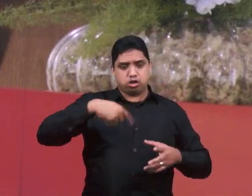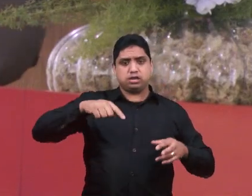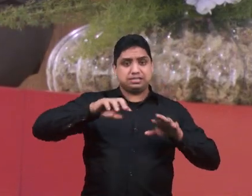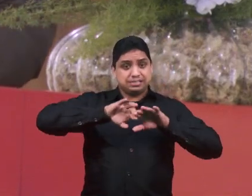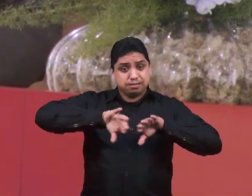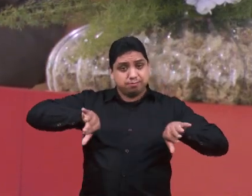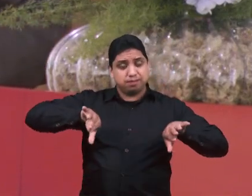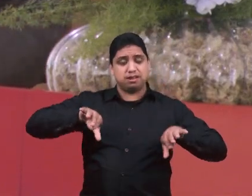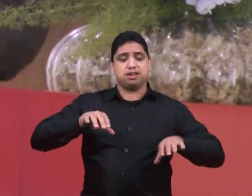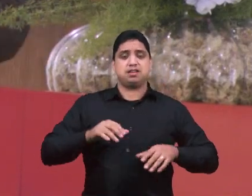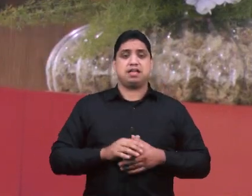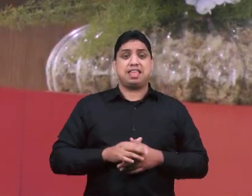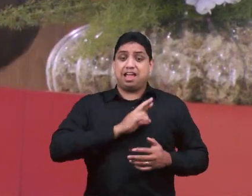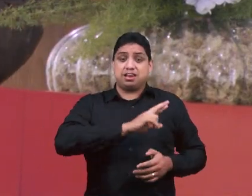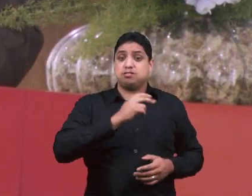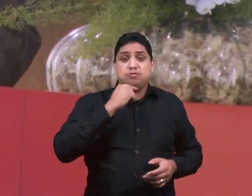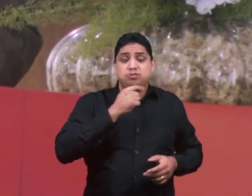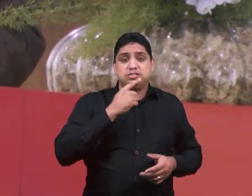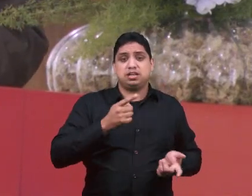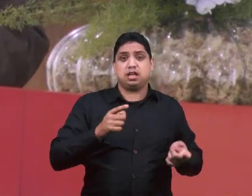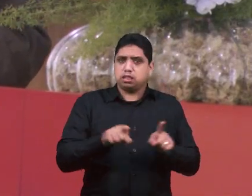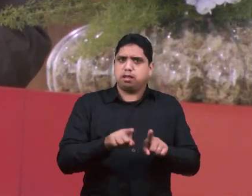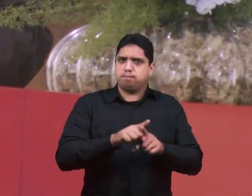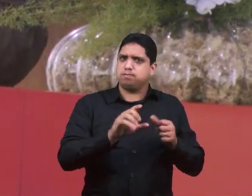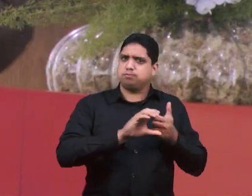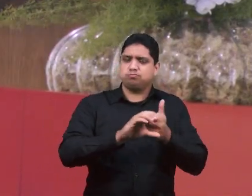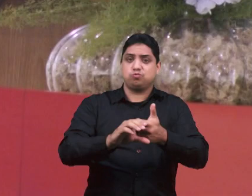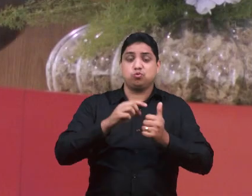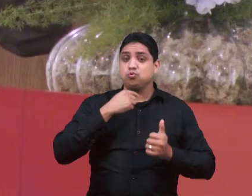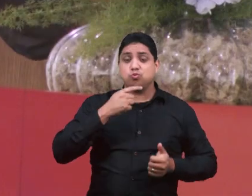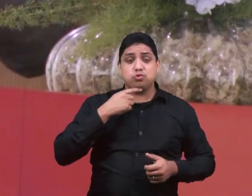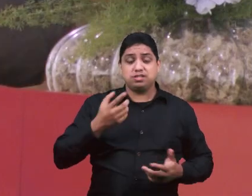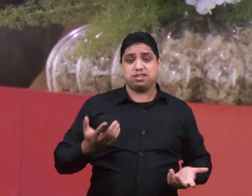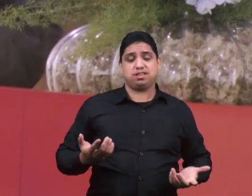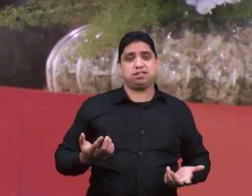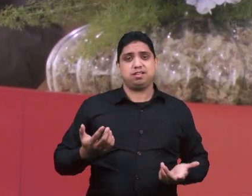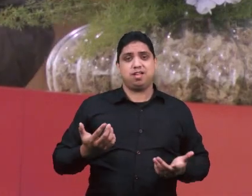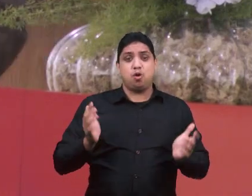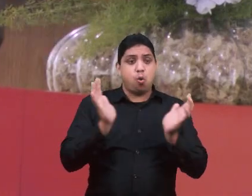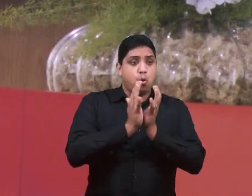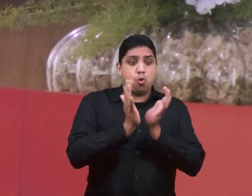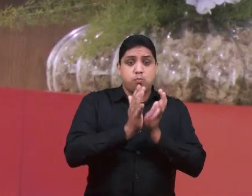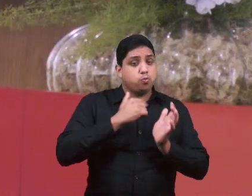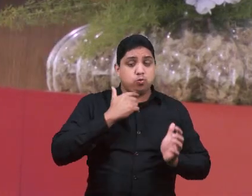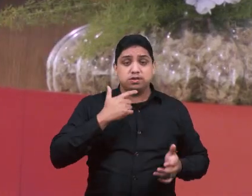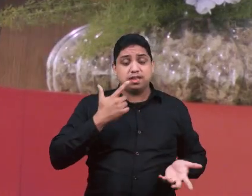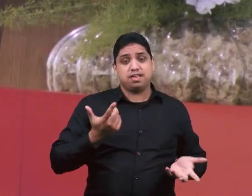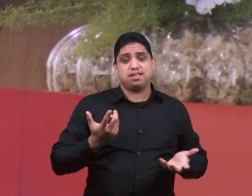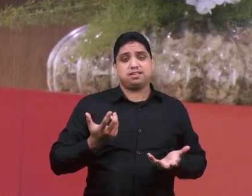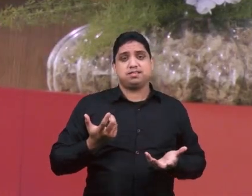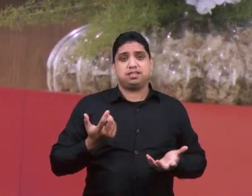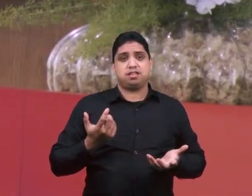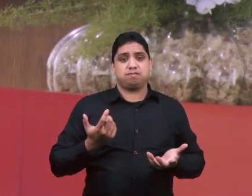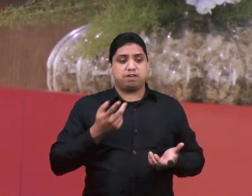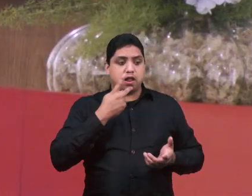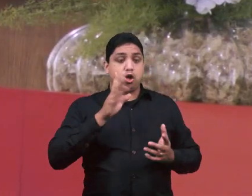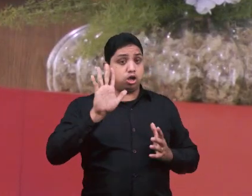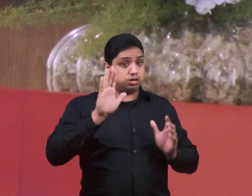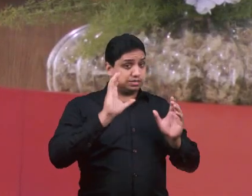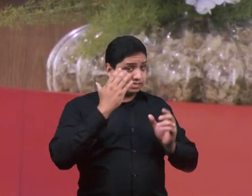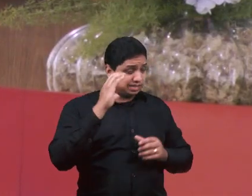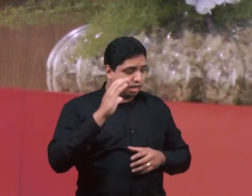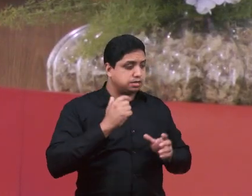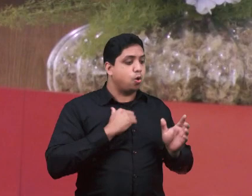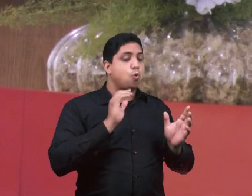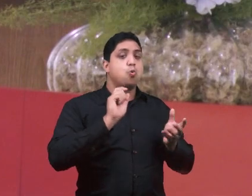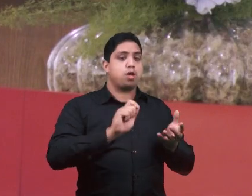faire. D'ailleurs, le christianisme n'arrive pas. Aucun groupe arrive à le faire. Ah, ça c'est science, ça c'est la foi.